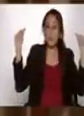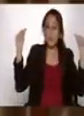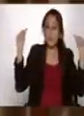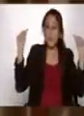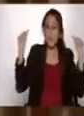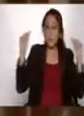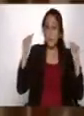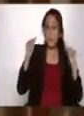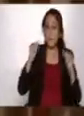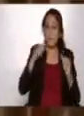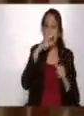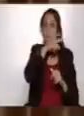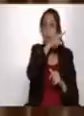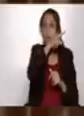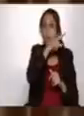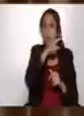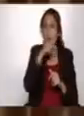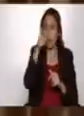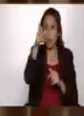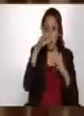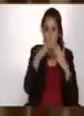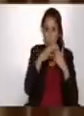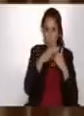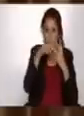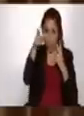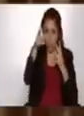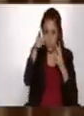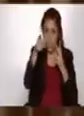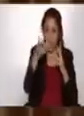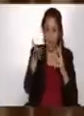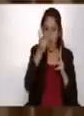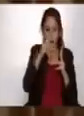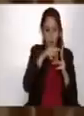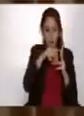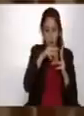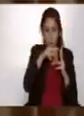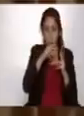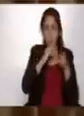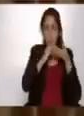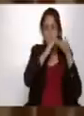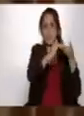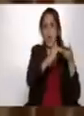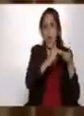اجا، وهو كان بيرميها في الترعه. كان واقف هو واخوه بيزقولها في الترعه، كانوا بيرموا شكاره لا مؤاخذه زباله وجايين.